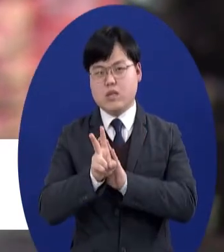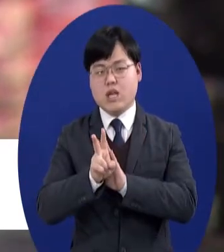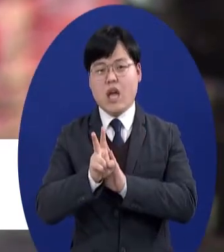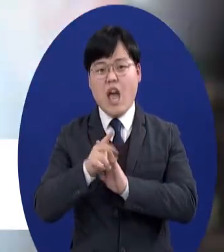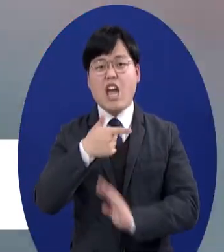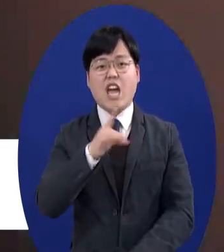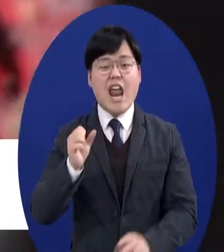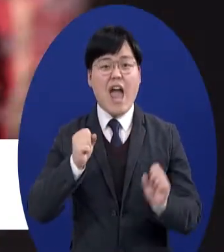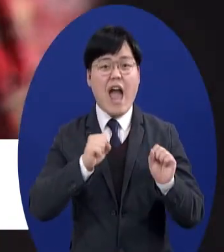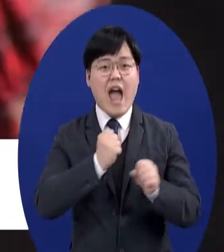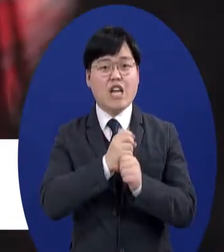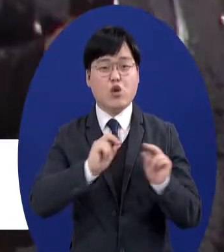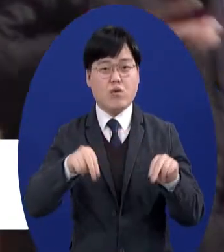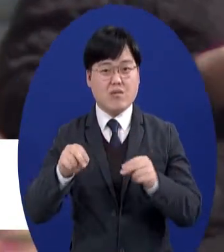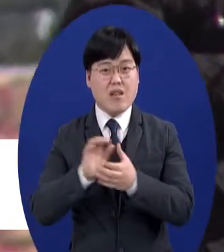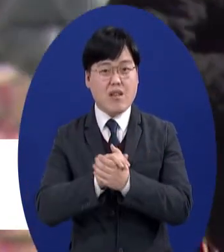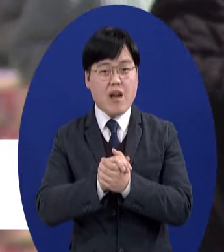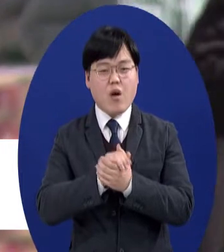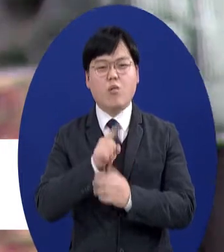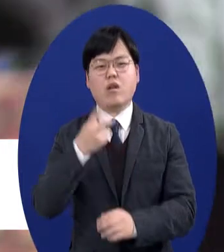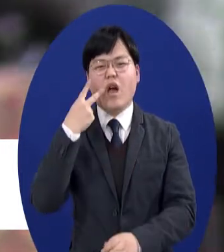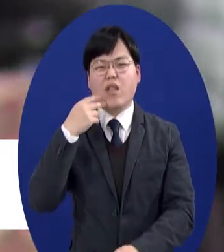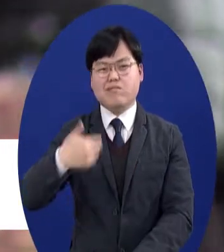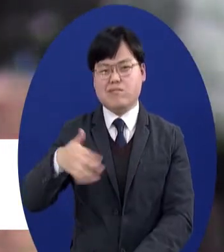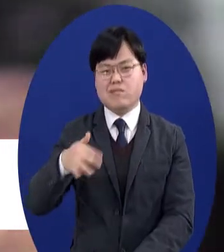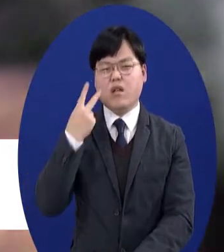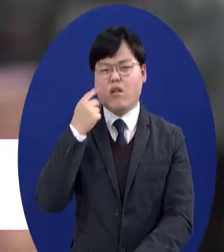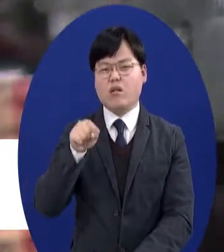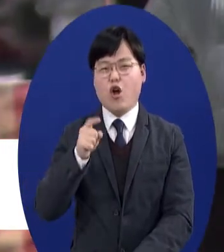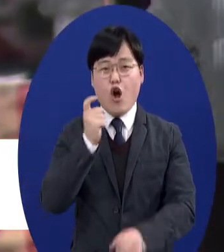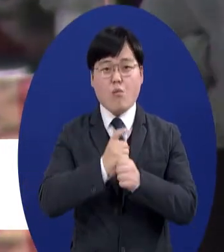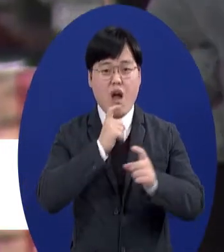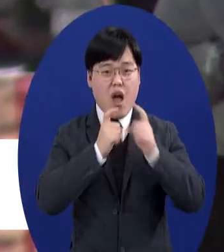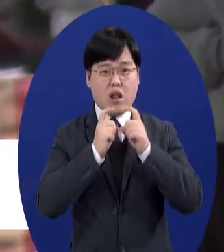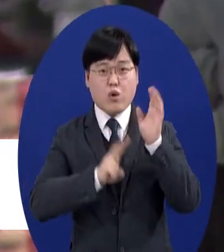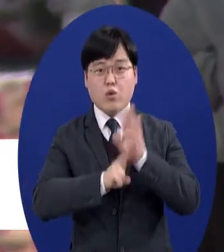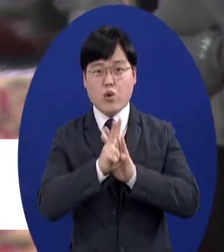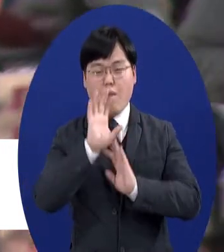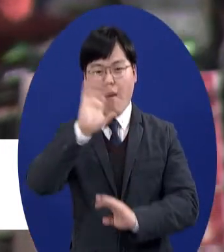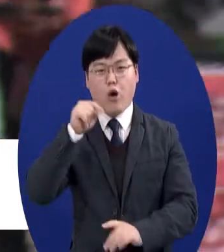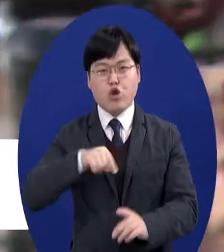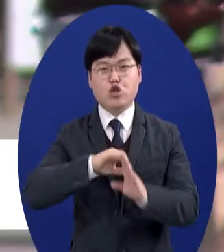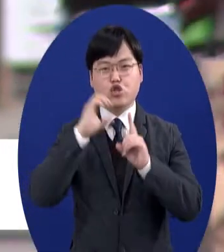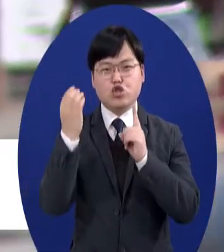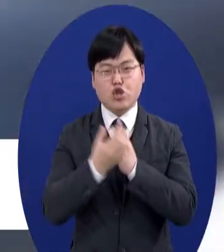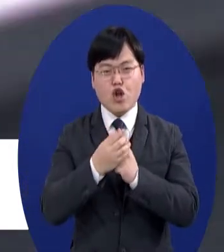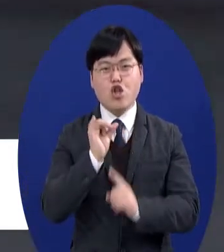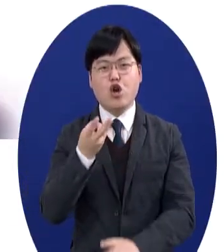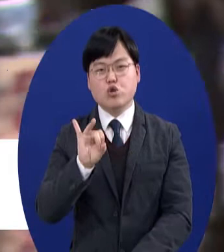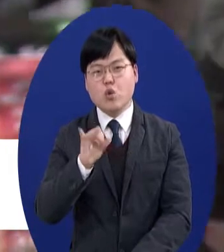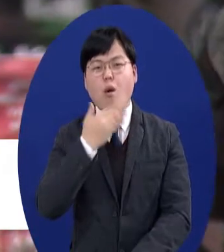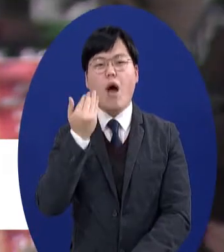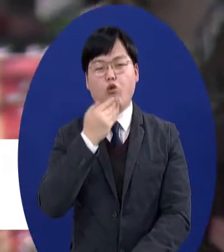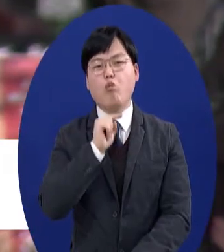гэрээт ажилчдыг илүү гадуурхадаг болох нь ажиглагджээ. Хөдөлмөрийн харилцаанд ийм байдал үүсэх нь тухайн байгууллагын дотоод соёл ажилчдын ёс зүйгээс